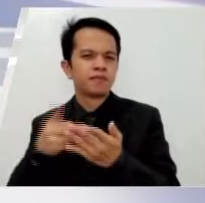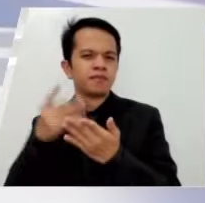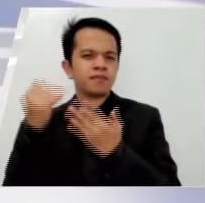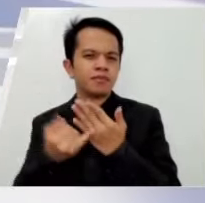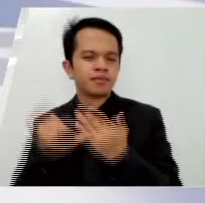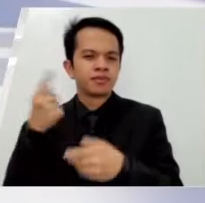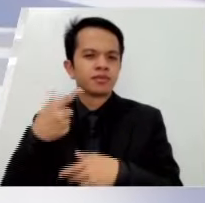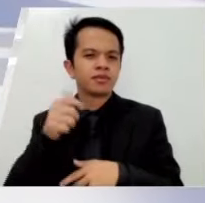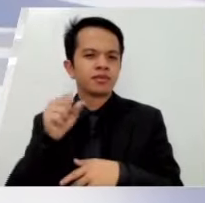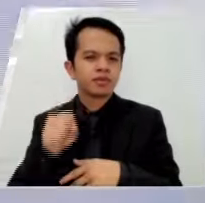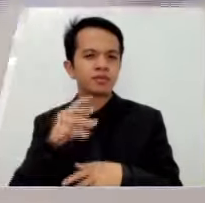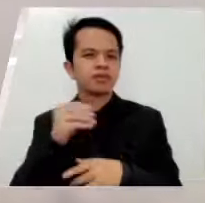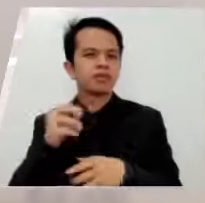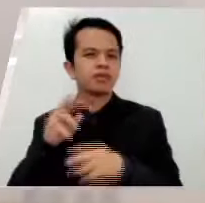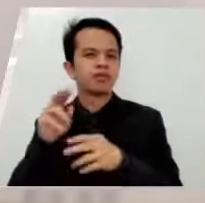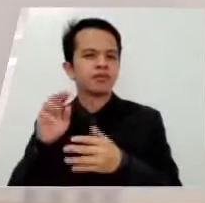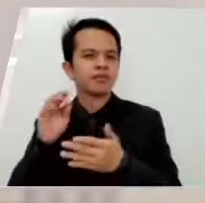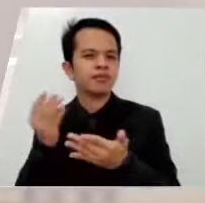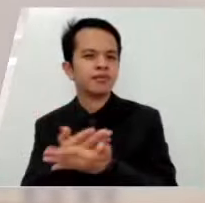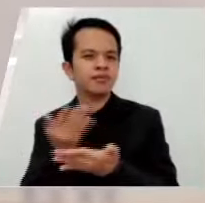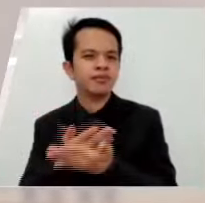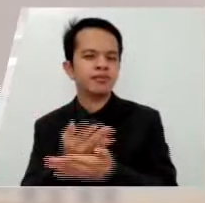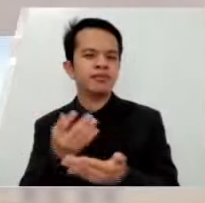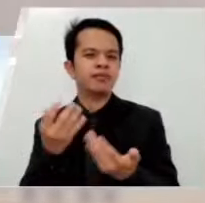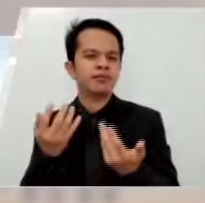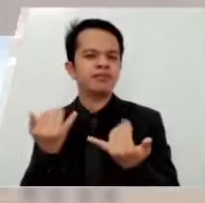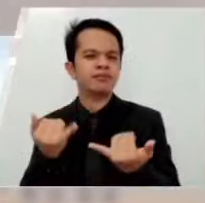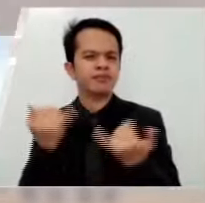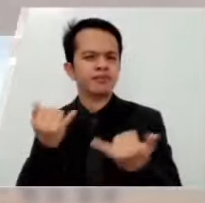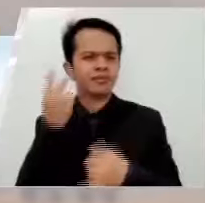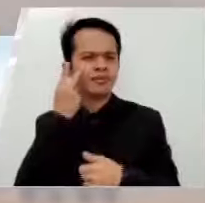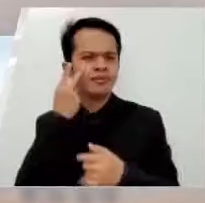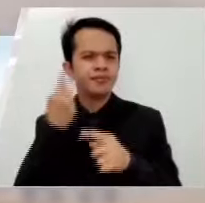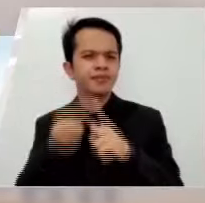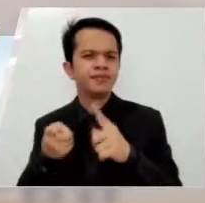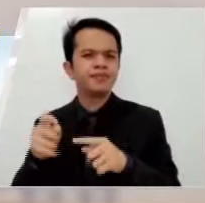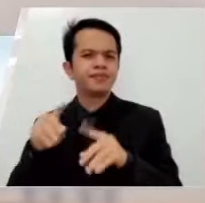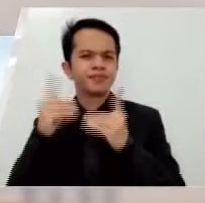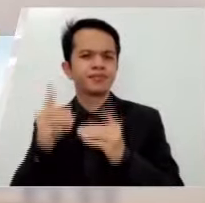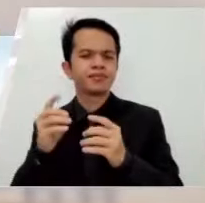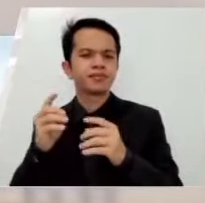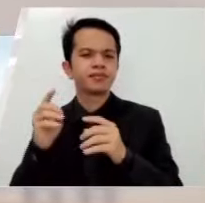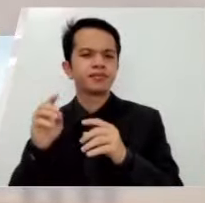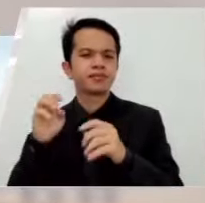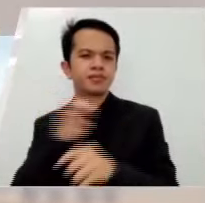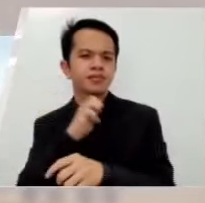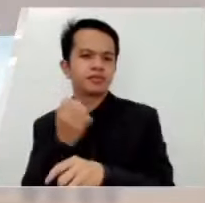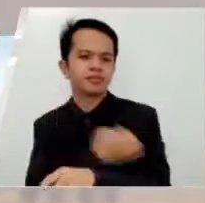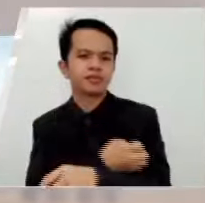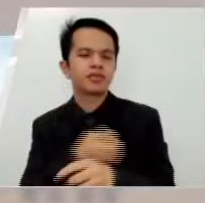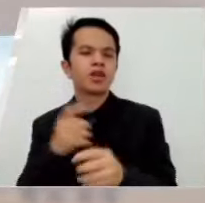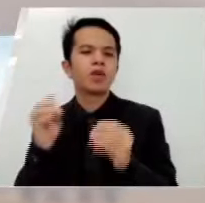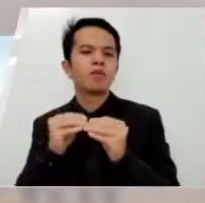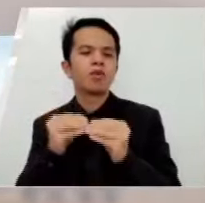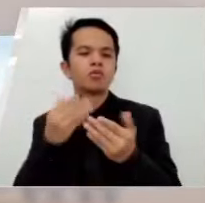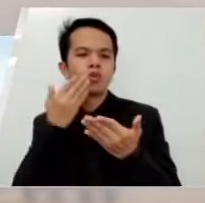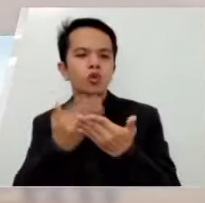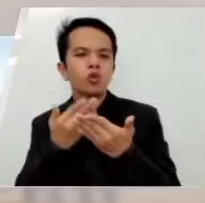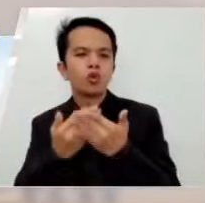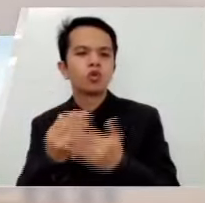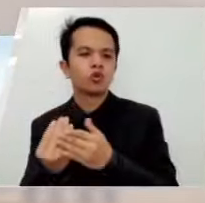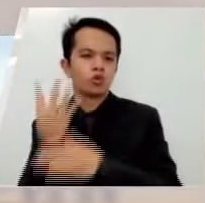sa forecasted supply. Ang tinitingnan ng Department of Energy, yung pang mas aggressive na growth, para sigurado